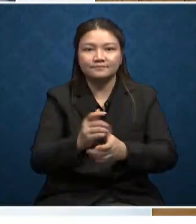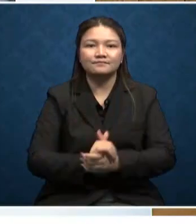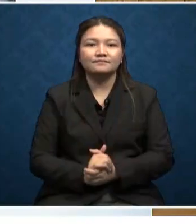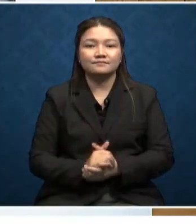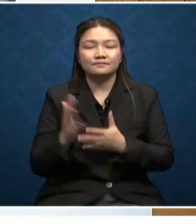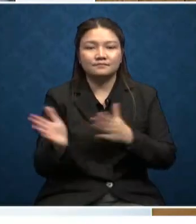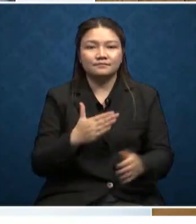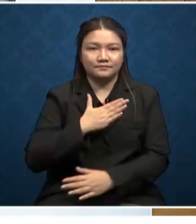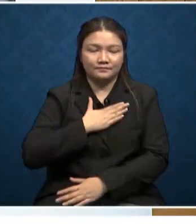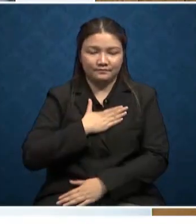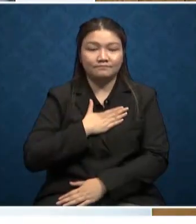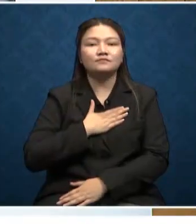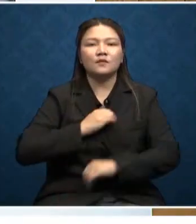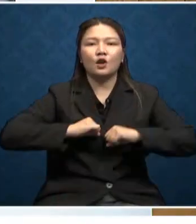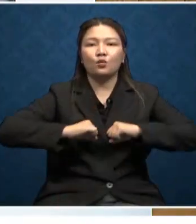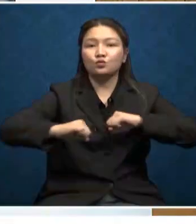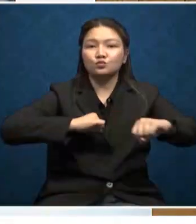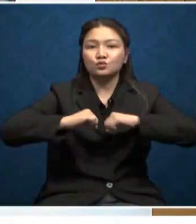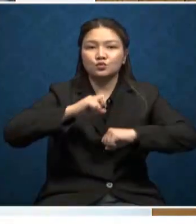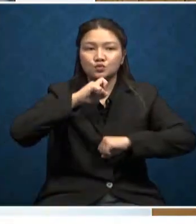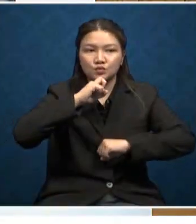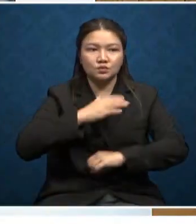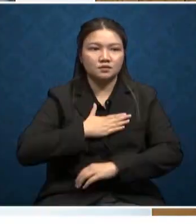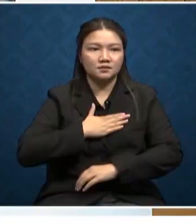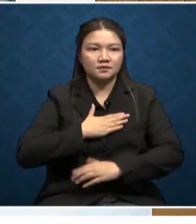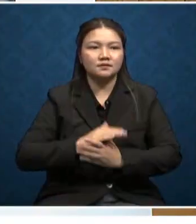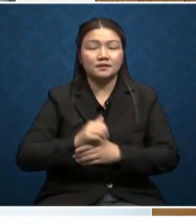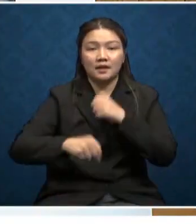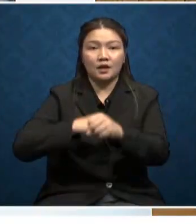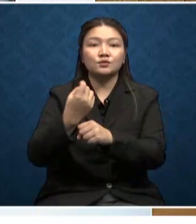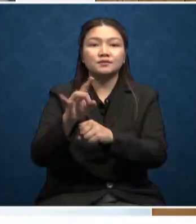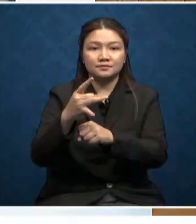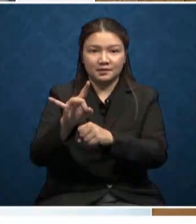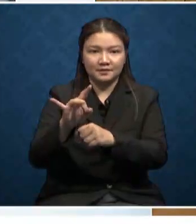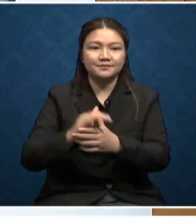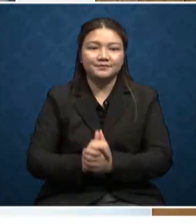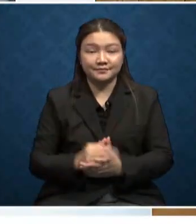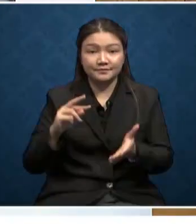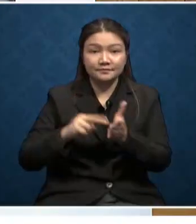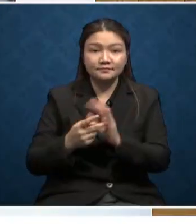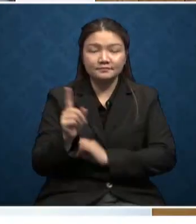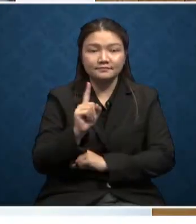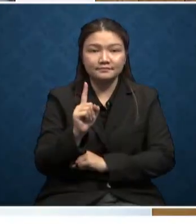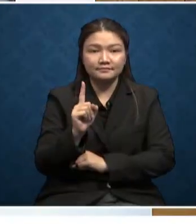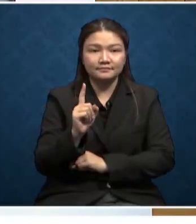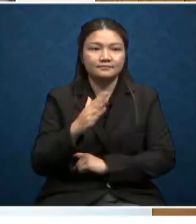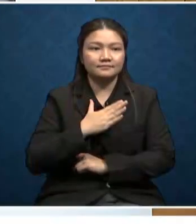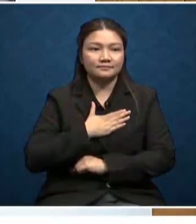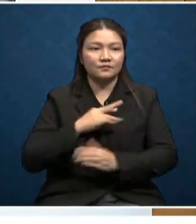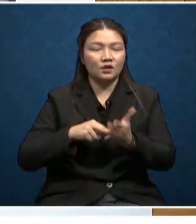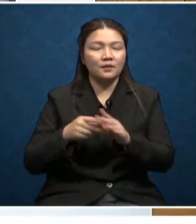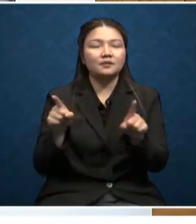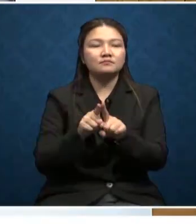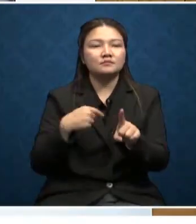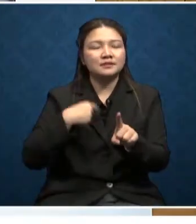ค่ะในฐานะเยาวชน non-binary อายุ18ปีนี่คือก้าวสำคั